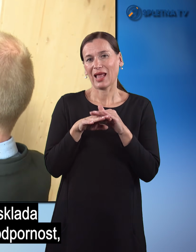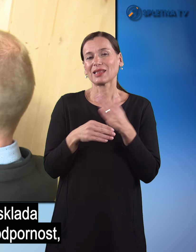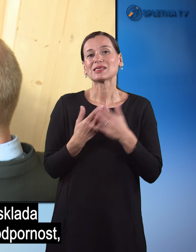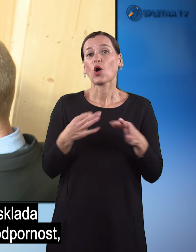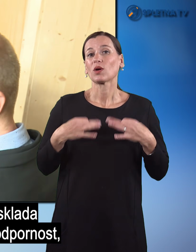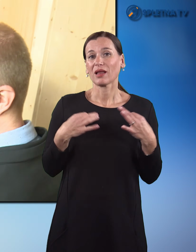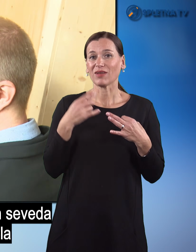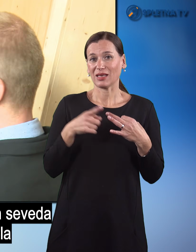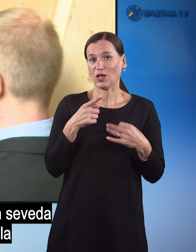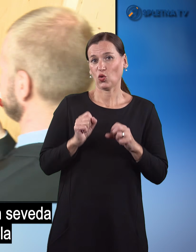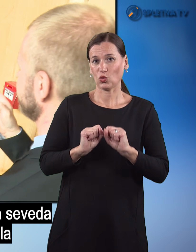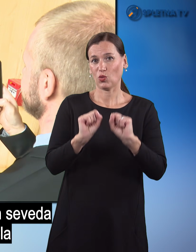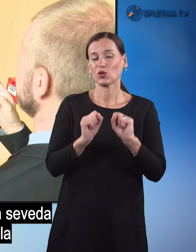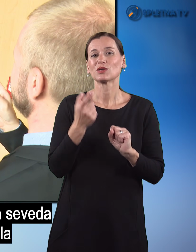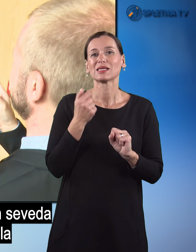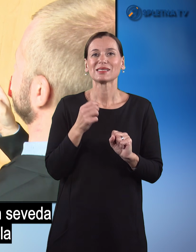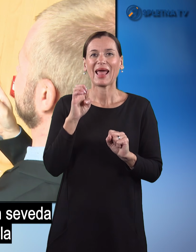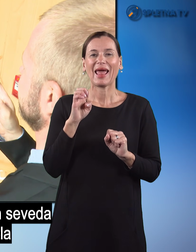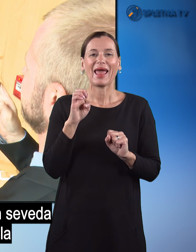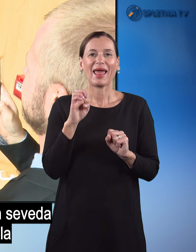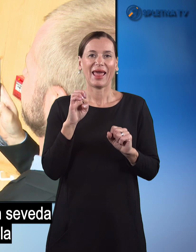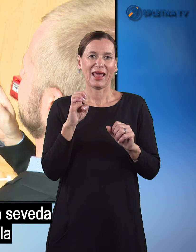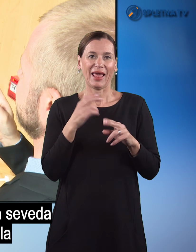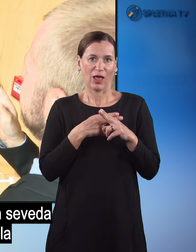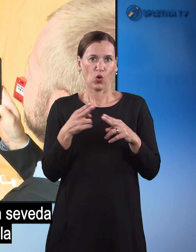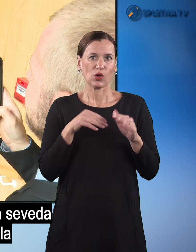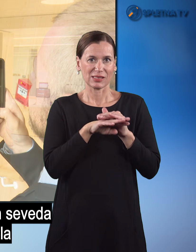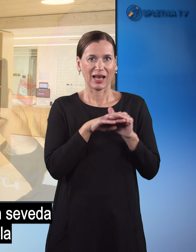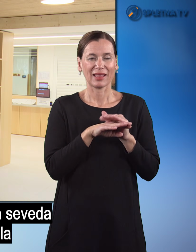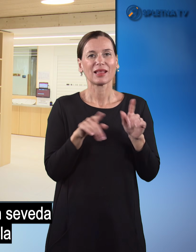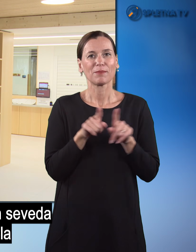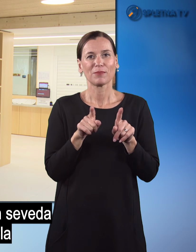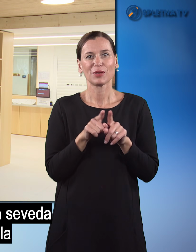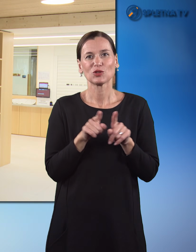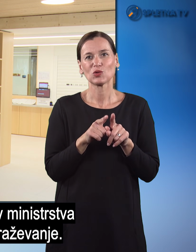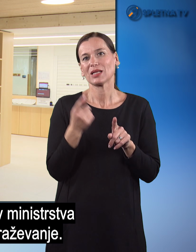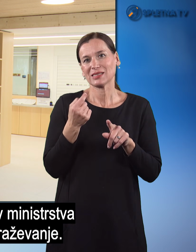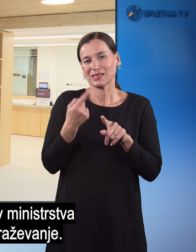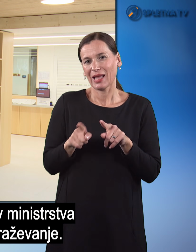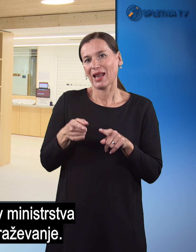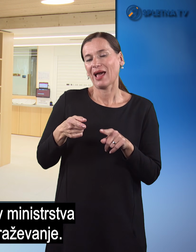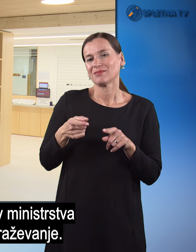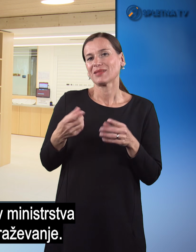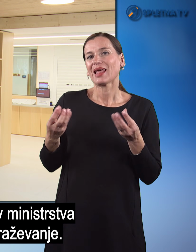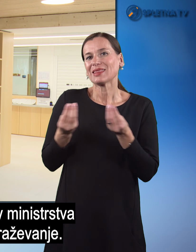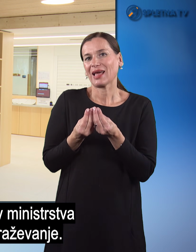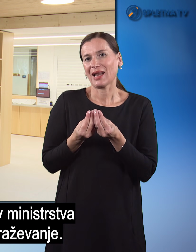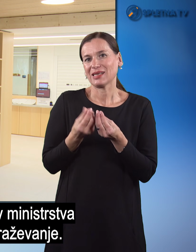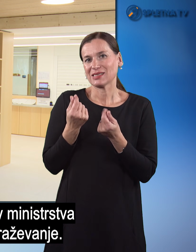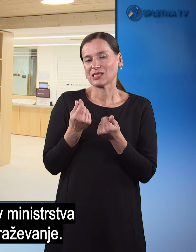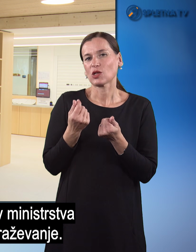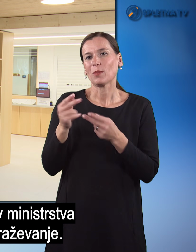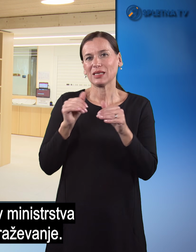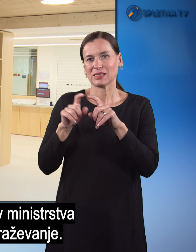okrevanje in odpornost, iz Eko-sklada in pa seveda tudi iz dela integralnih sredstev Ministrstva za vzgojo